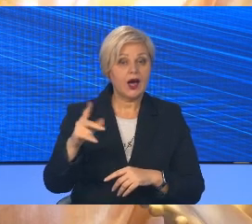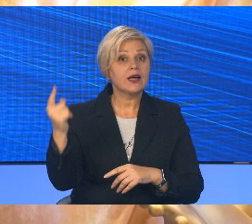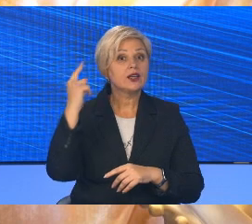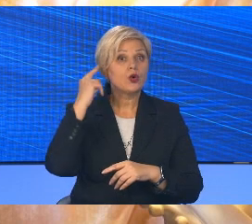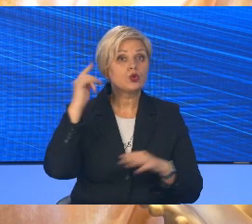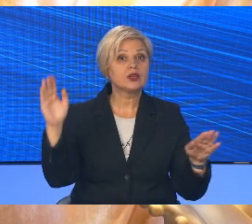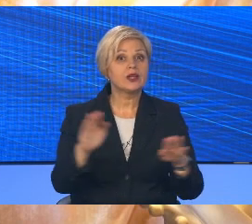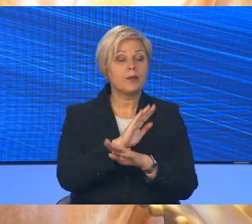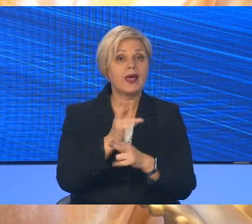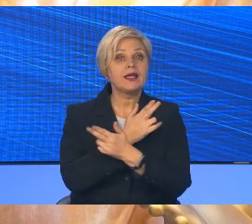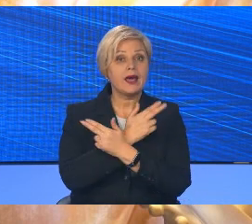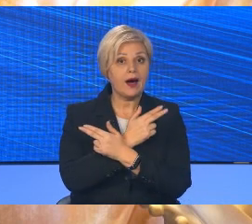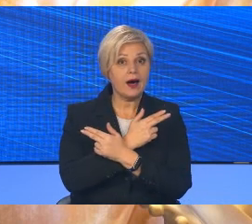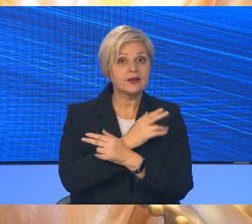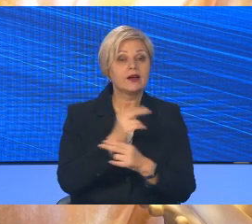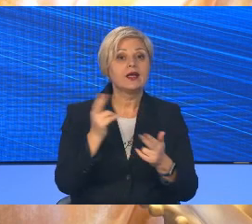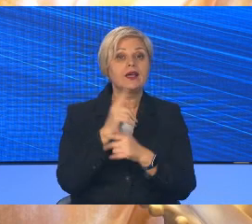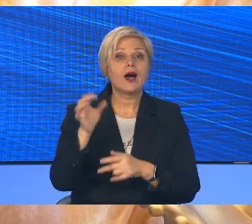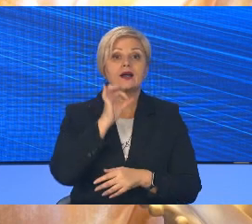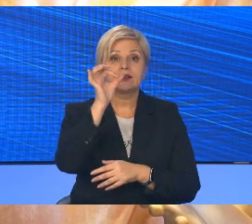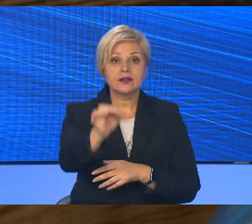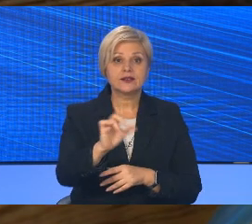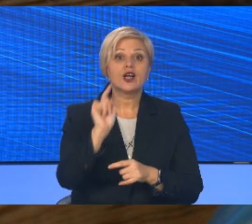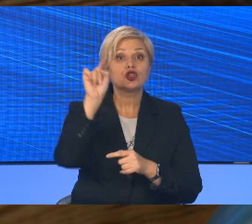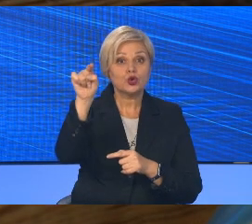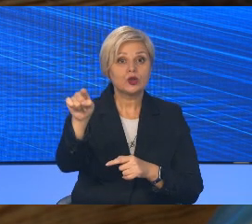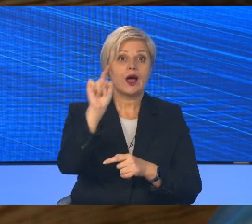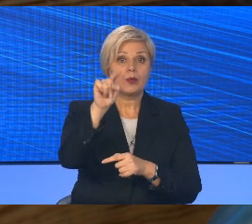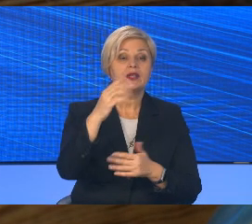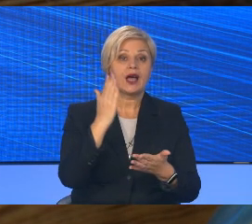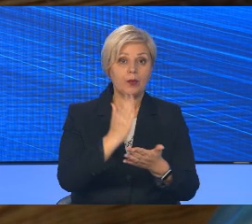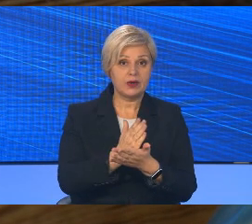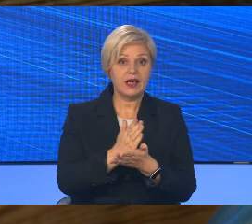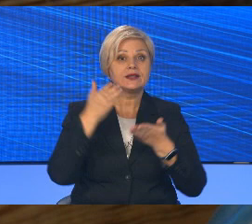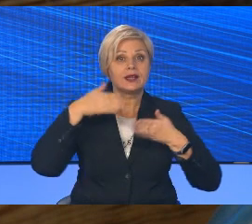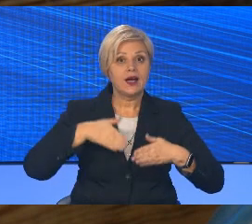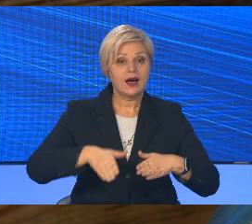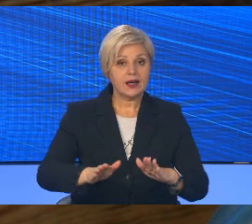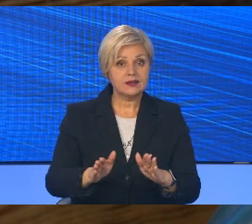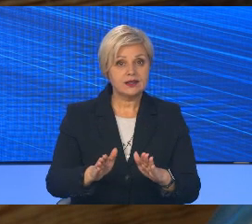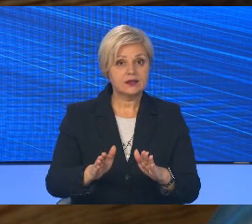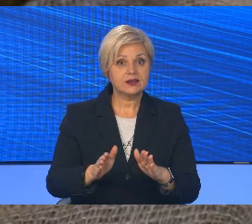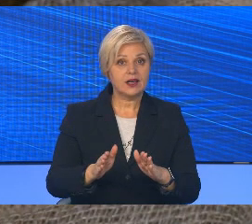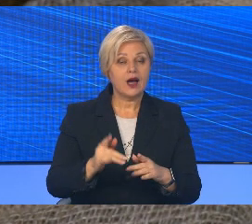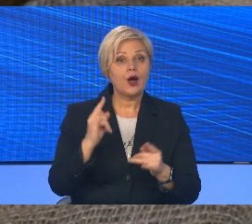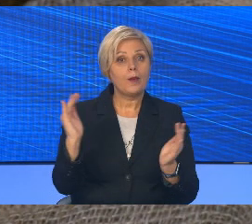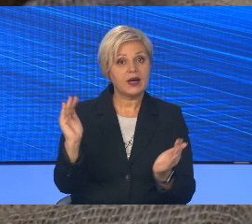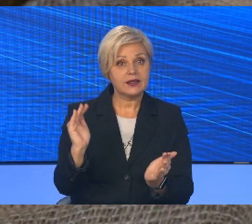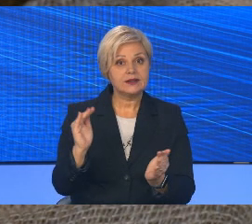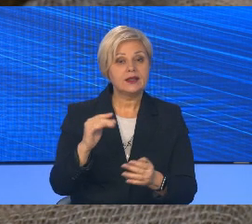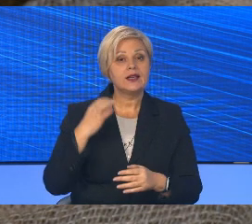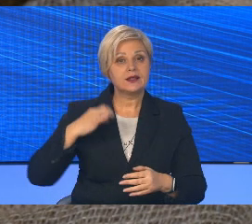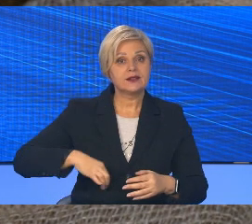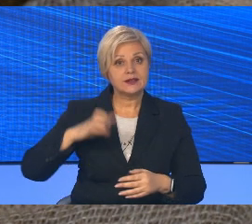пение ангела, и ангел им сказал, что вот там и там есть народился младенец, Сын